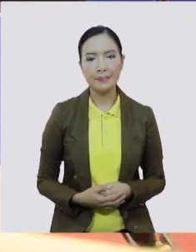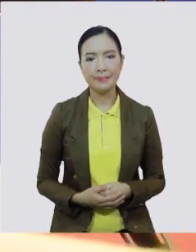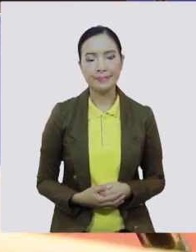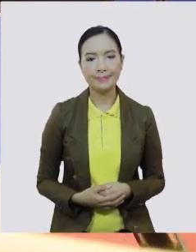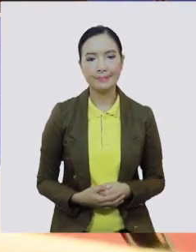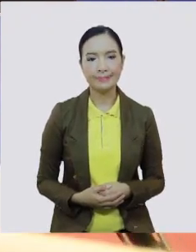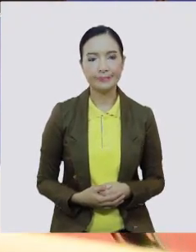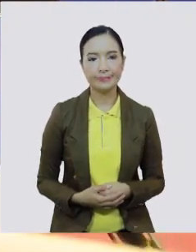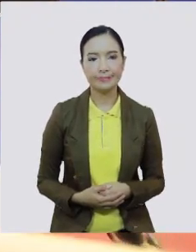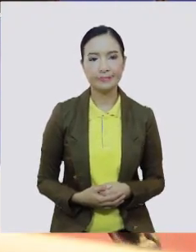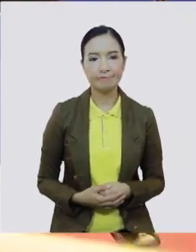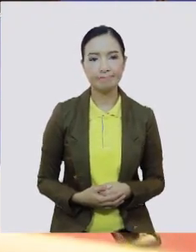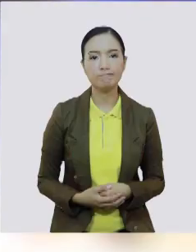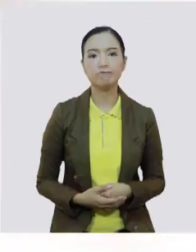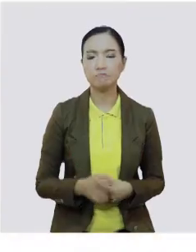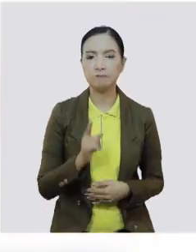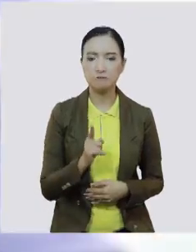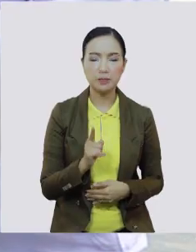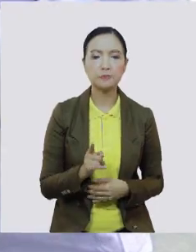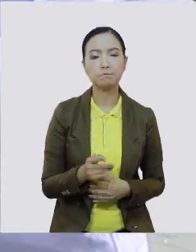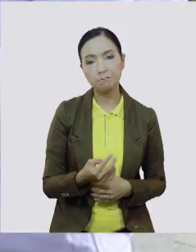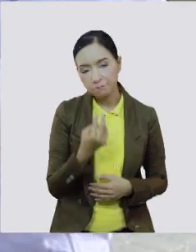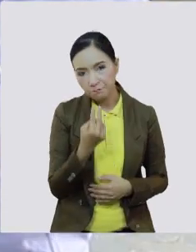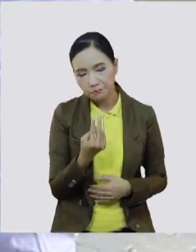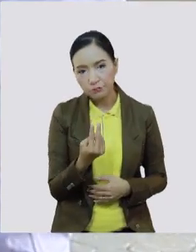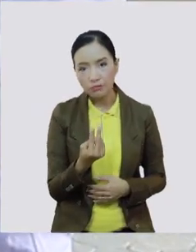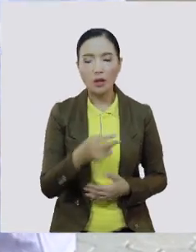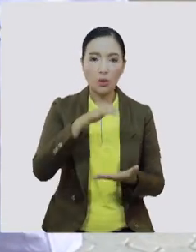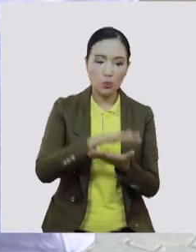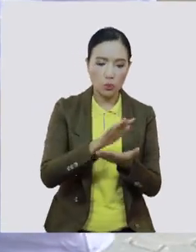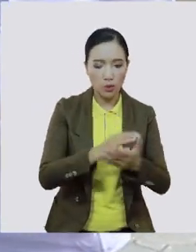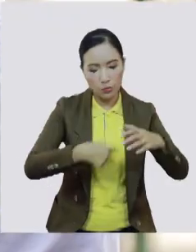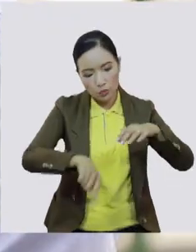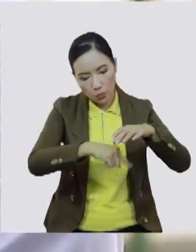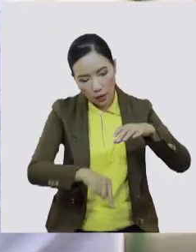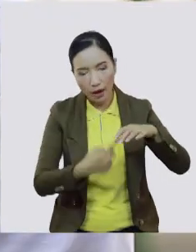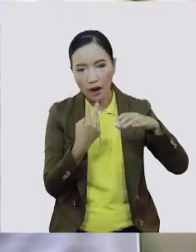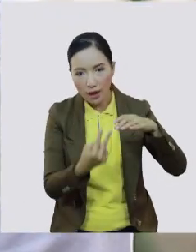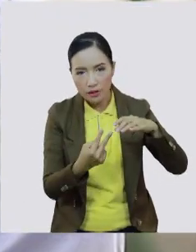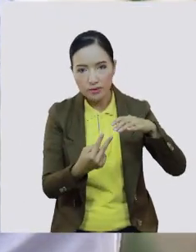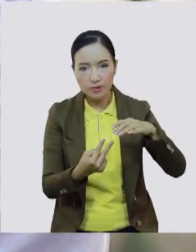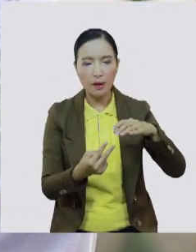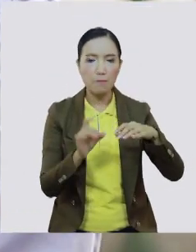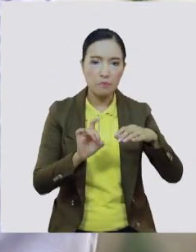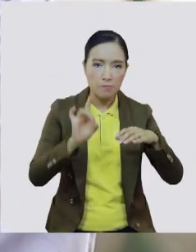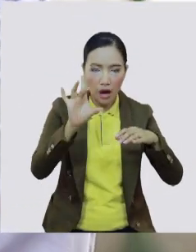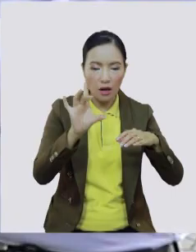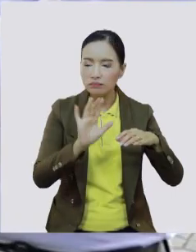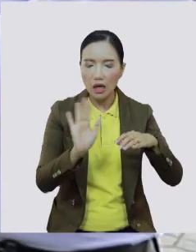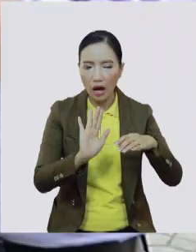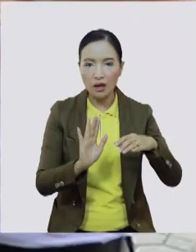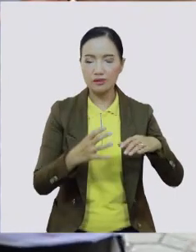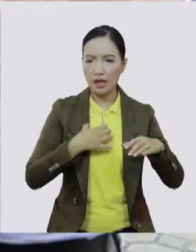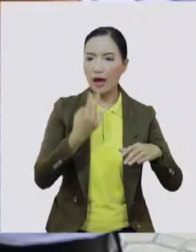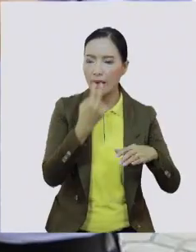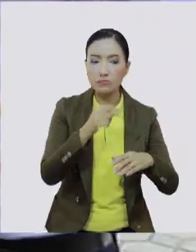ภาพแบบนี้จริงๆไม่ได้อยากให้เกิดแค่ในโรงเรียนหรือว่าในพื้นที่อย่างบ้านหลังที่สองของเรา